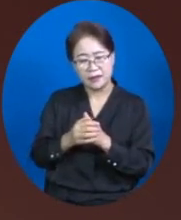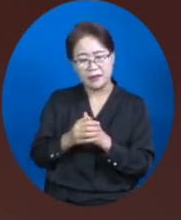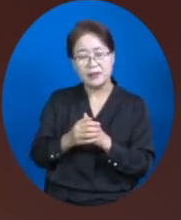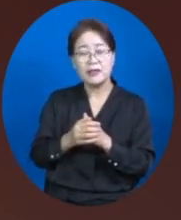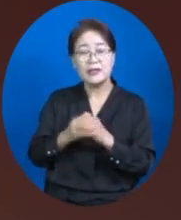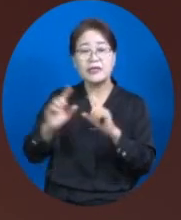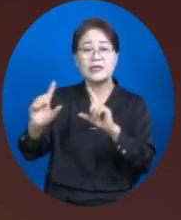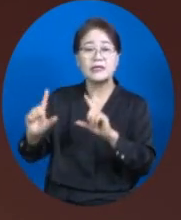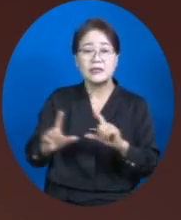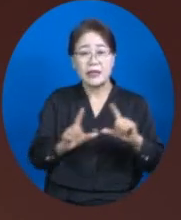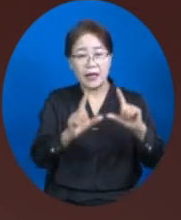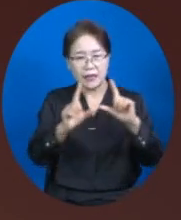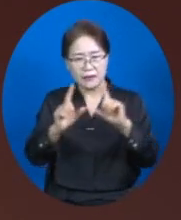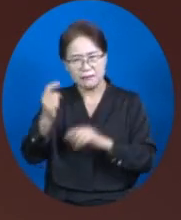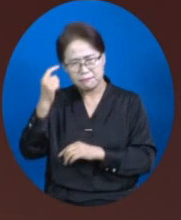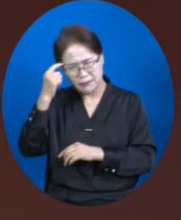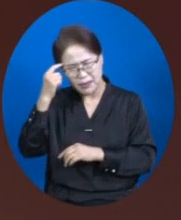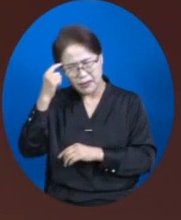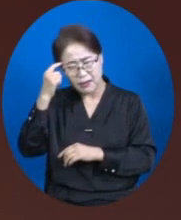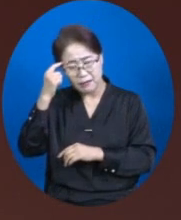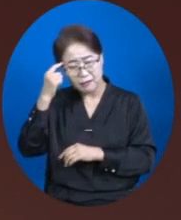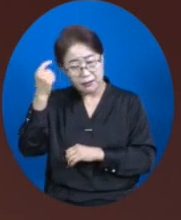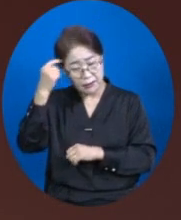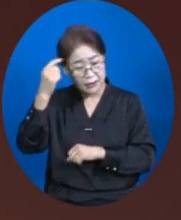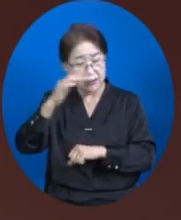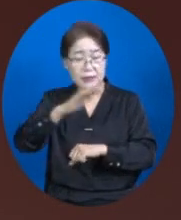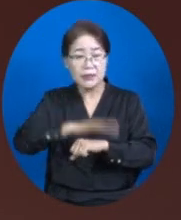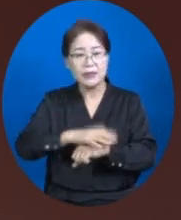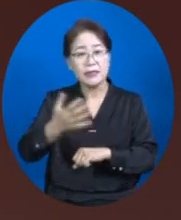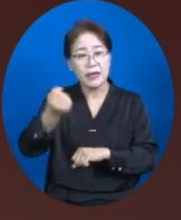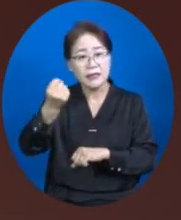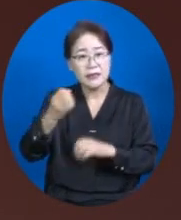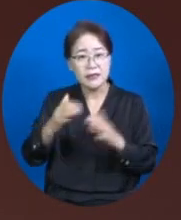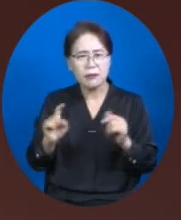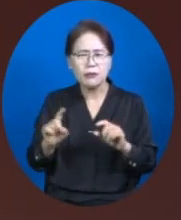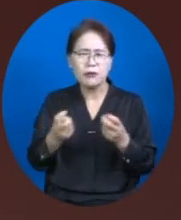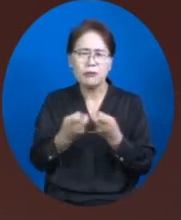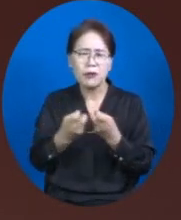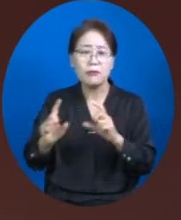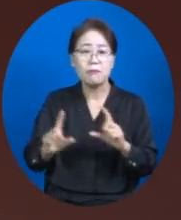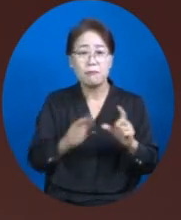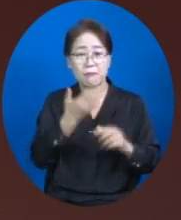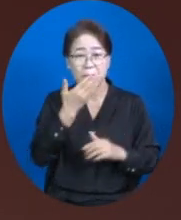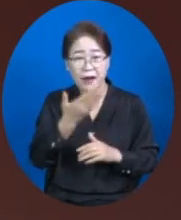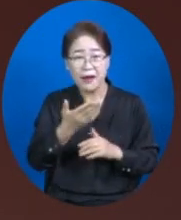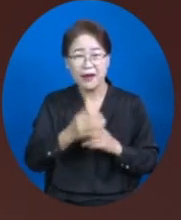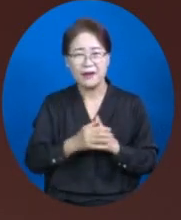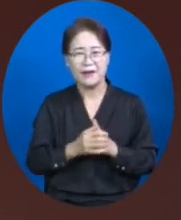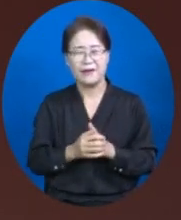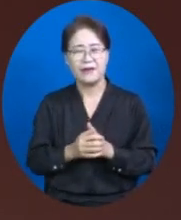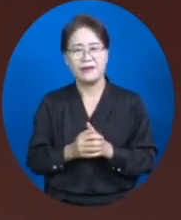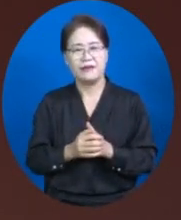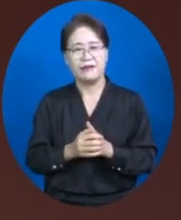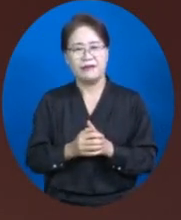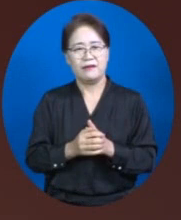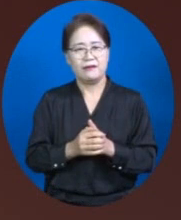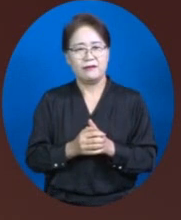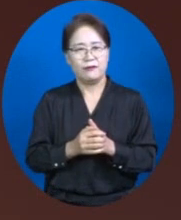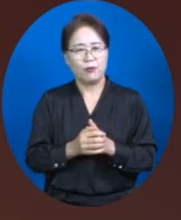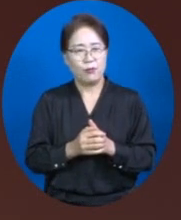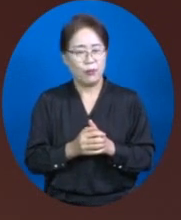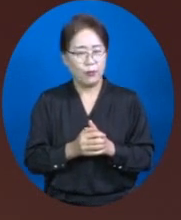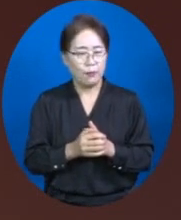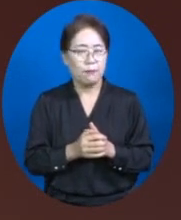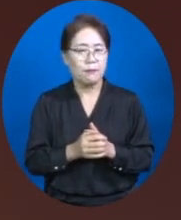인생에 나를 계수하며 지혜로운 마음을 얻게 된 자는 어떻게 살아갈까요 자 인생은 나를